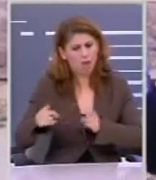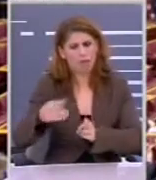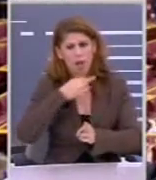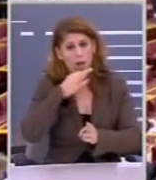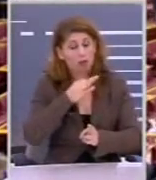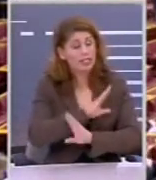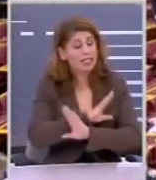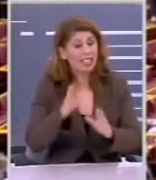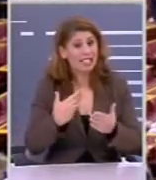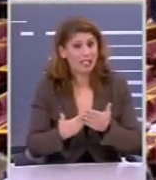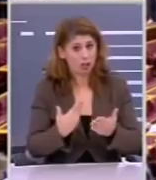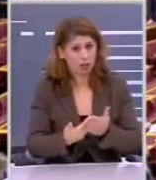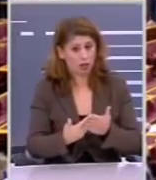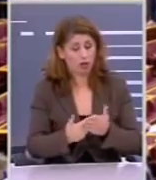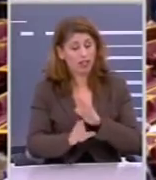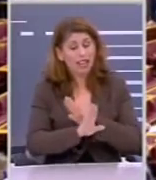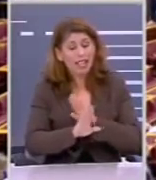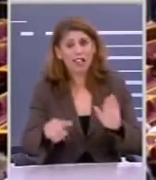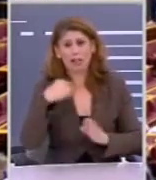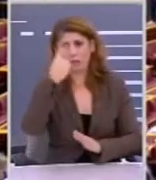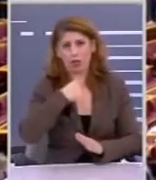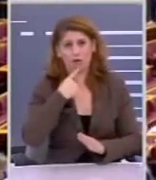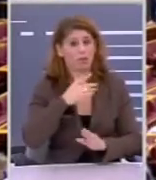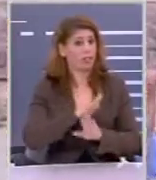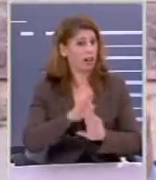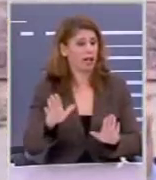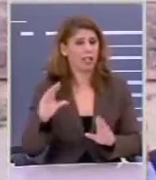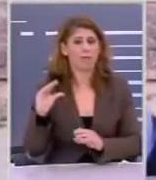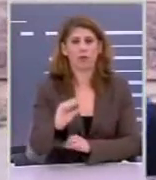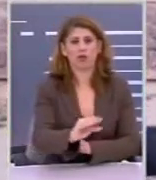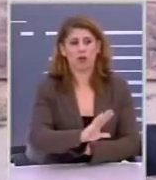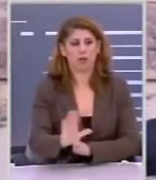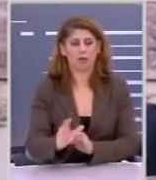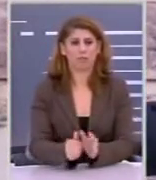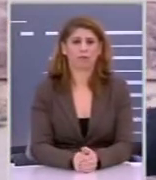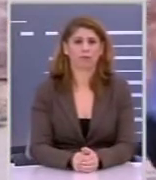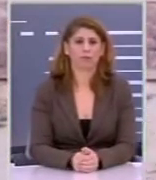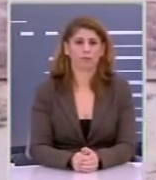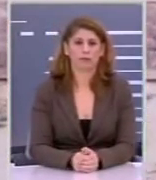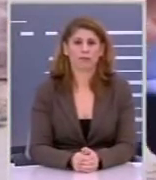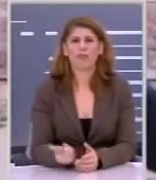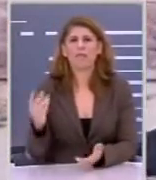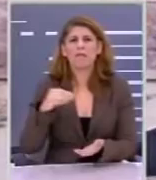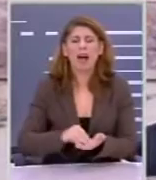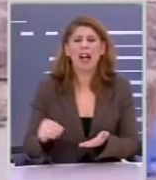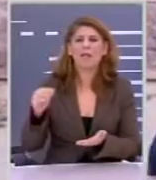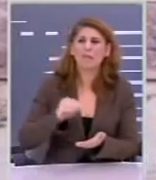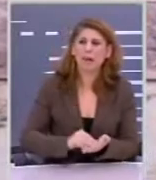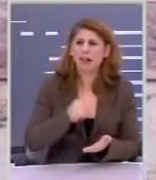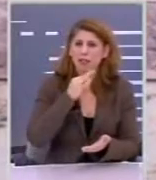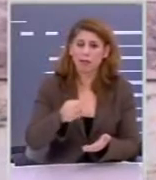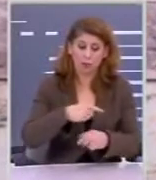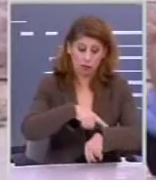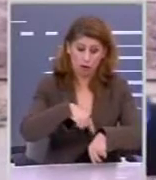σε κανένα στοιχείο, για κανένα πρόσωπο και για κανένα ποσό. Άρα η επανάληψη εδώ πέραν